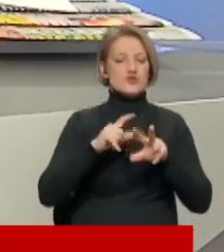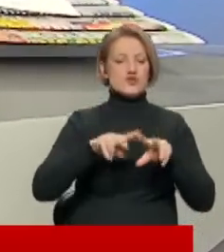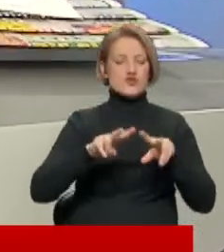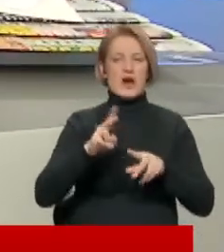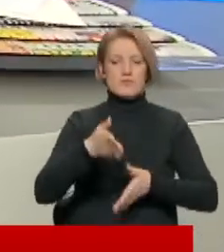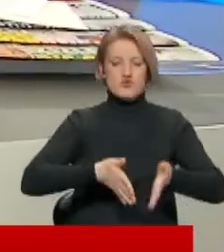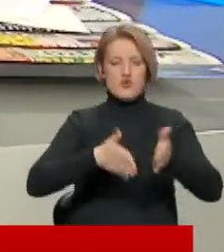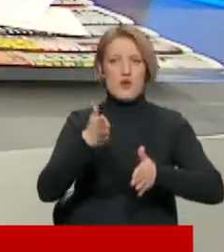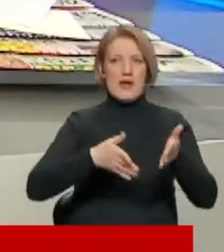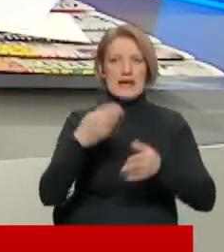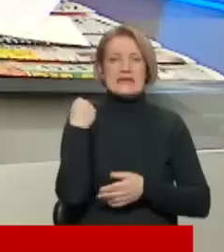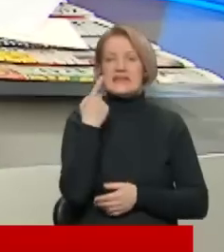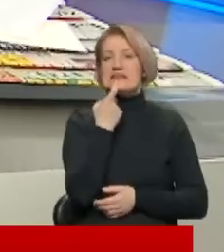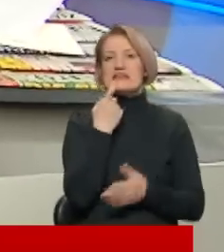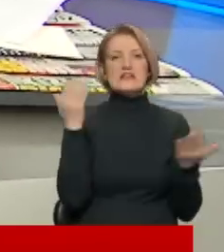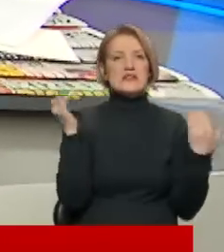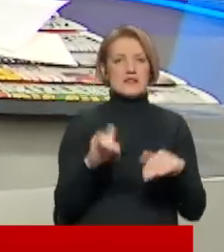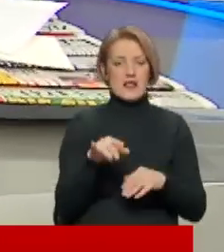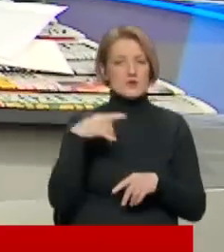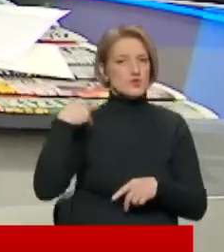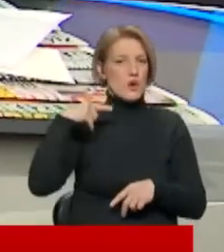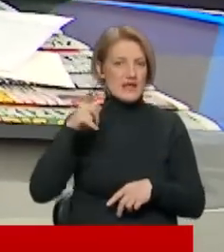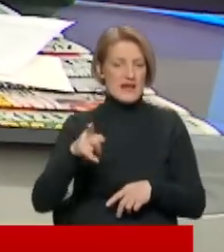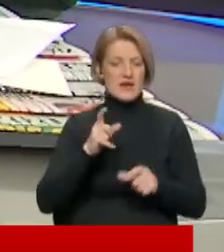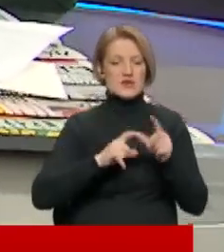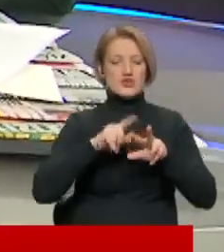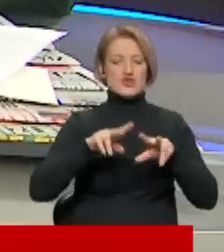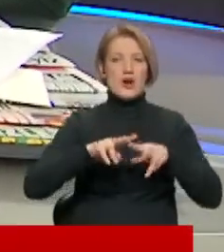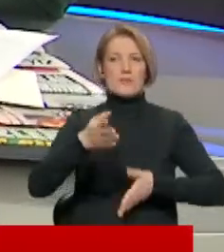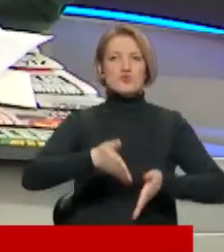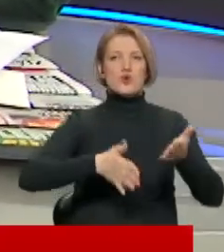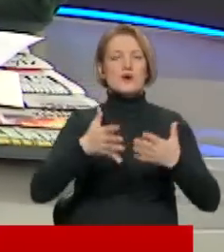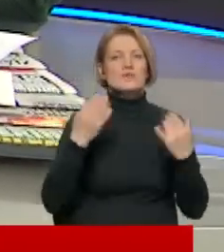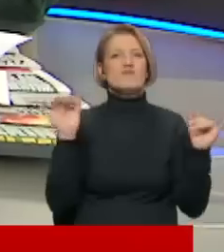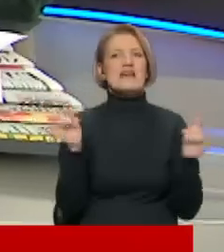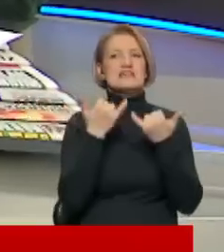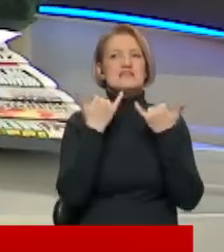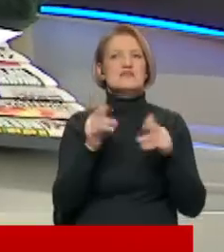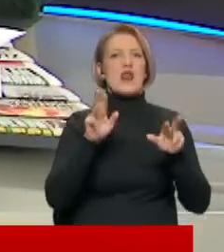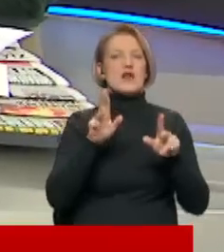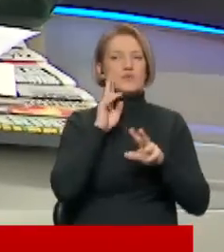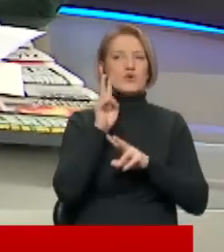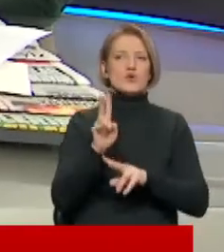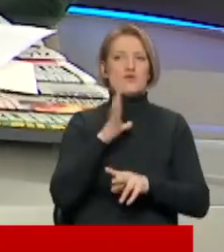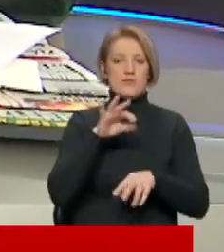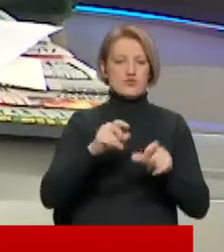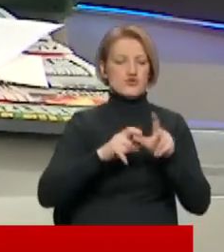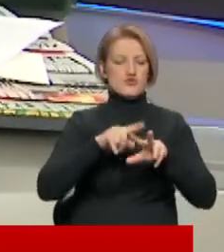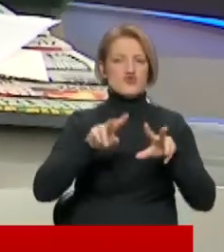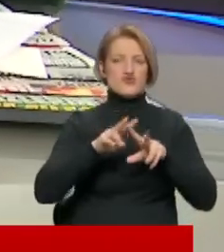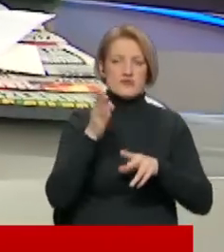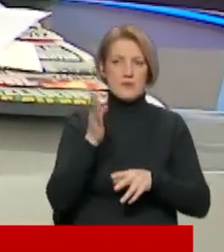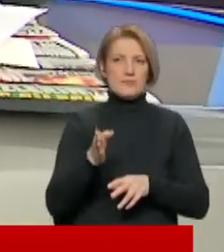sokaklarına ait görüntüler paylaşıyor yeni yıl geldi Ee Suriye'de Şam sokaklarında gayet böyle Festival gibi Görüntüler var işte burası Şam